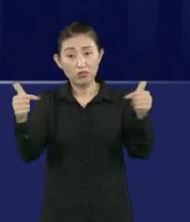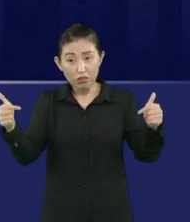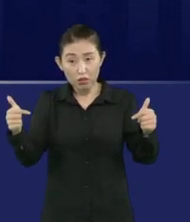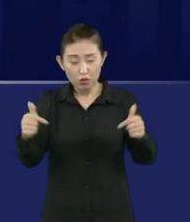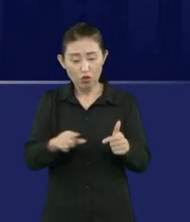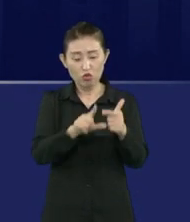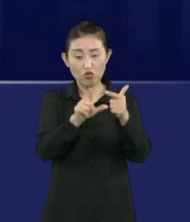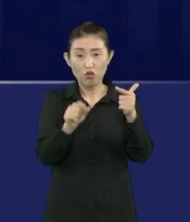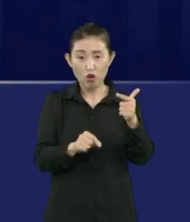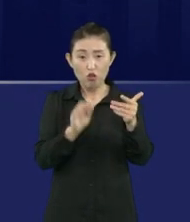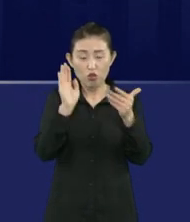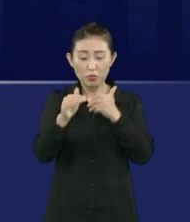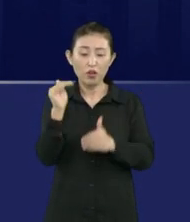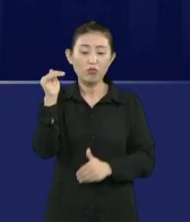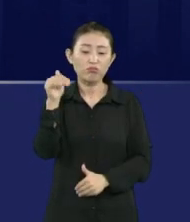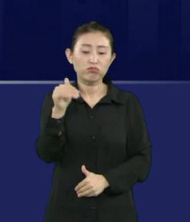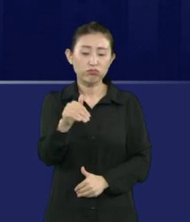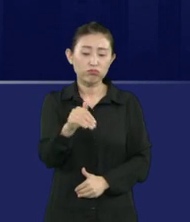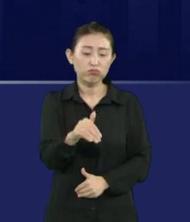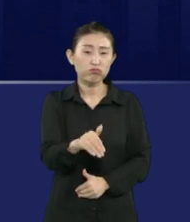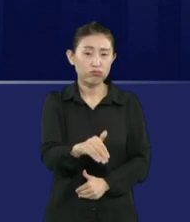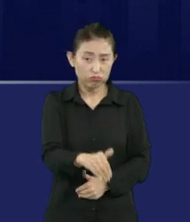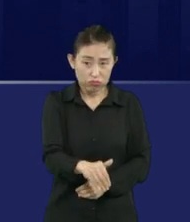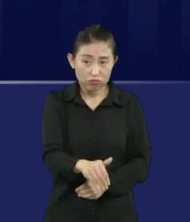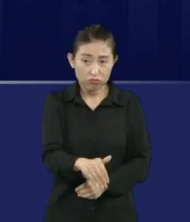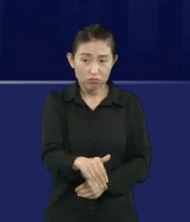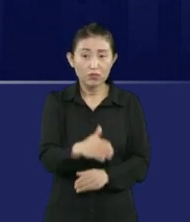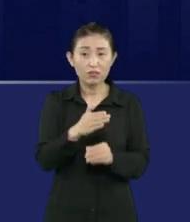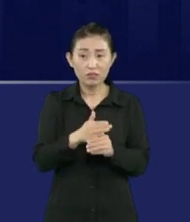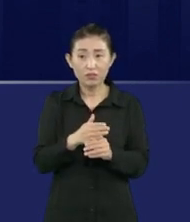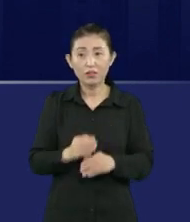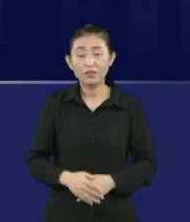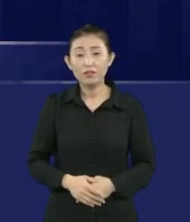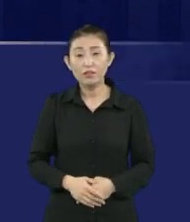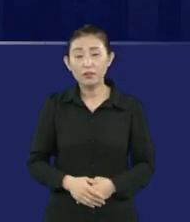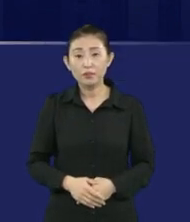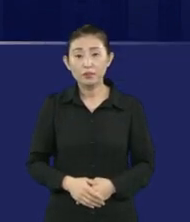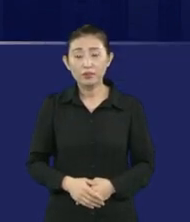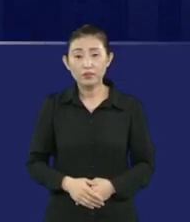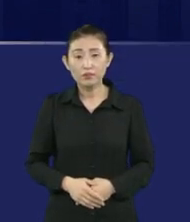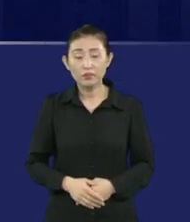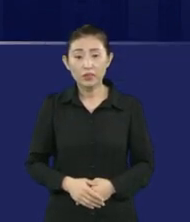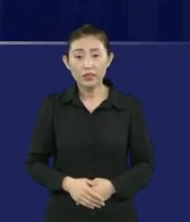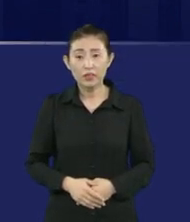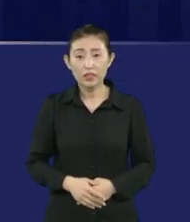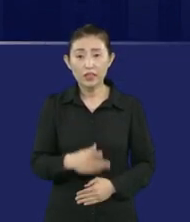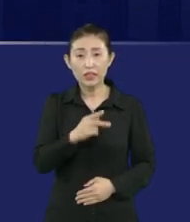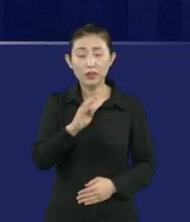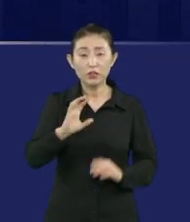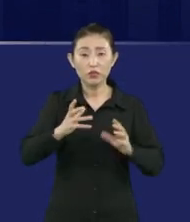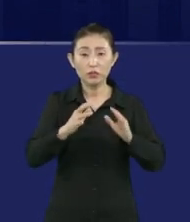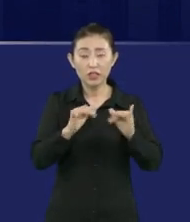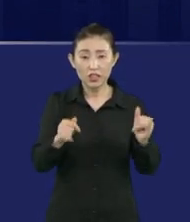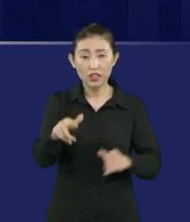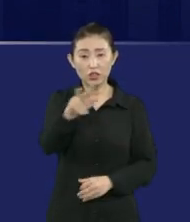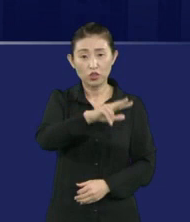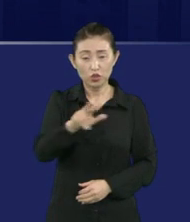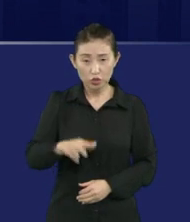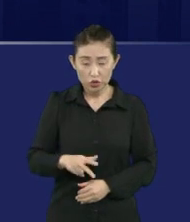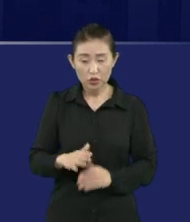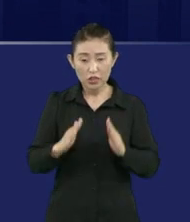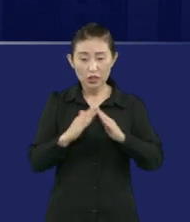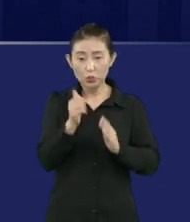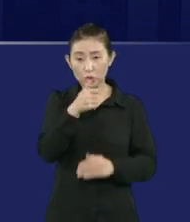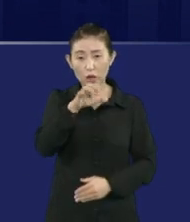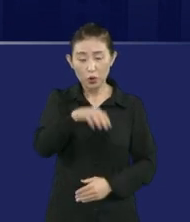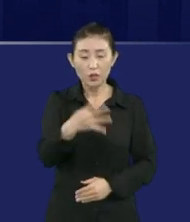110 써니 깨지고 7 8월은 105 안팎까지 내려왔습니다 특히 kb 국민은행이 전국 4천여 의